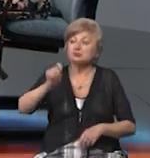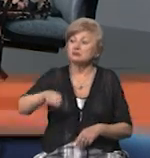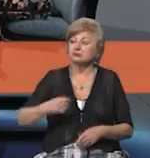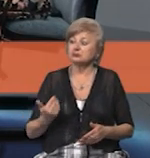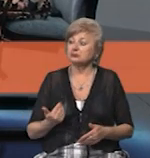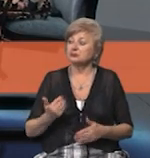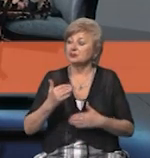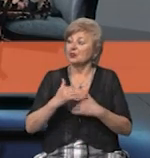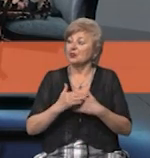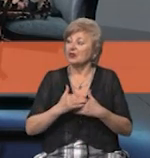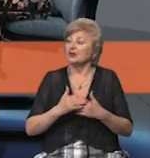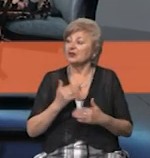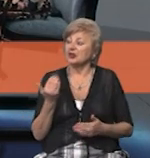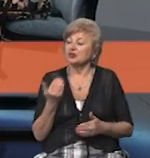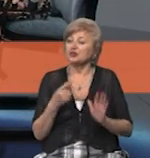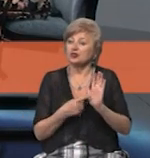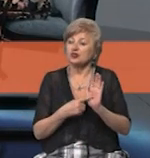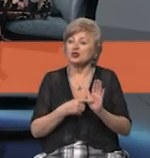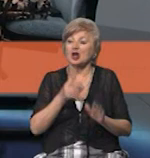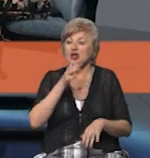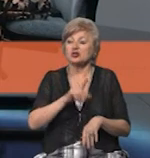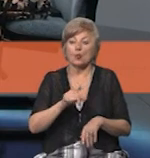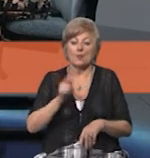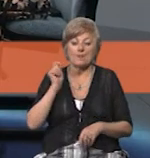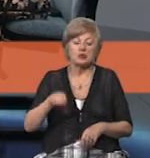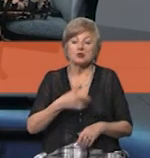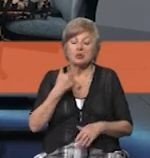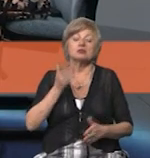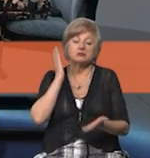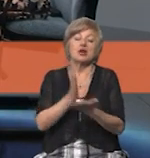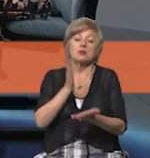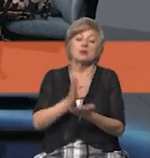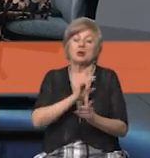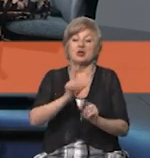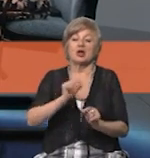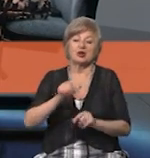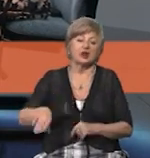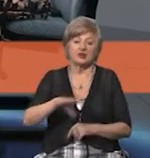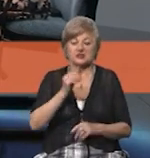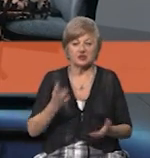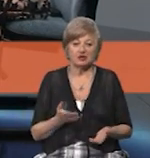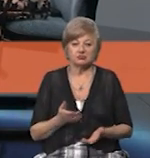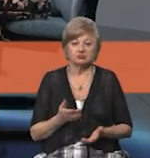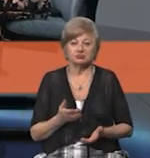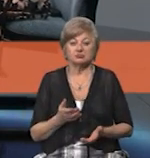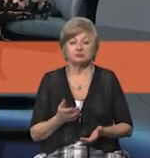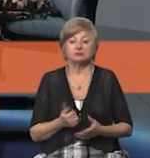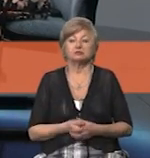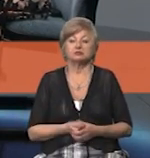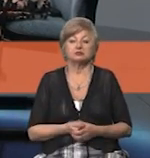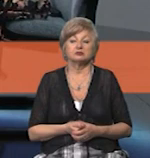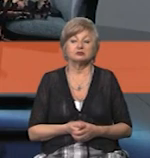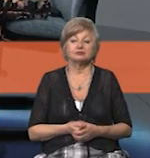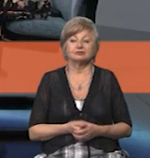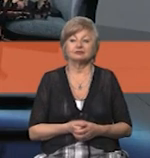вечір, я сьогодні був близько 6 години, там патрульного не було і всі їхали прямо. Ага. Ну, тобто під знак і все нормально. Хоча